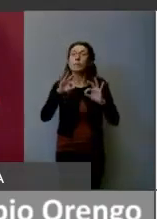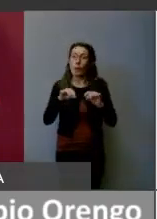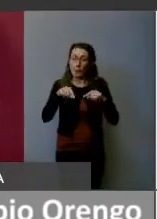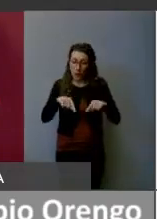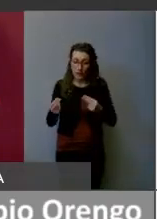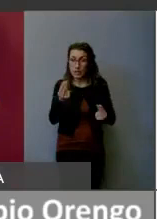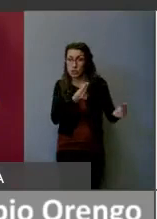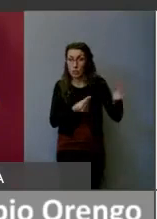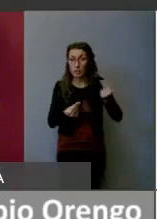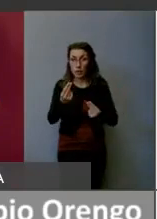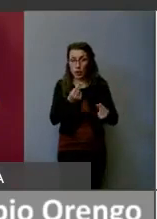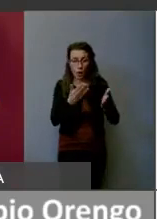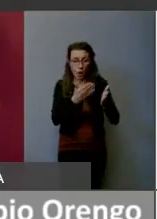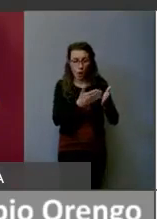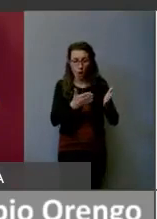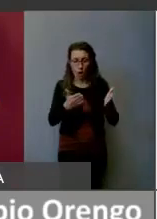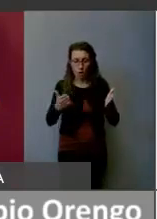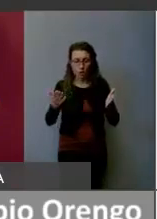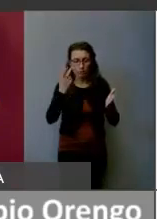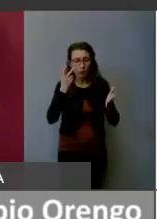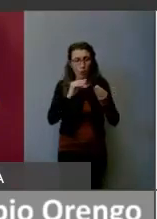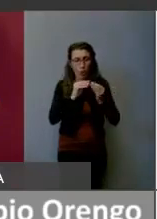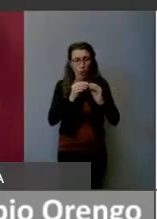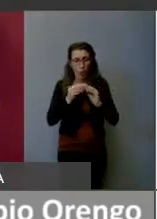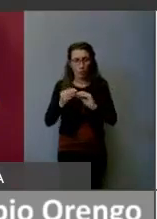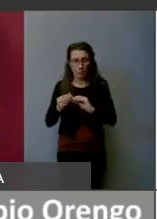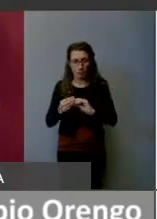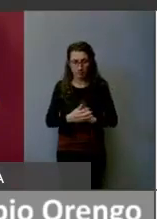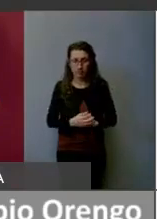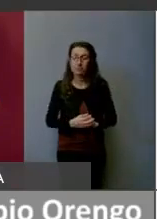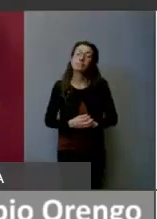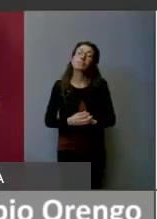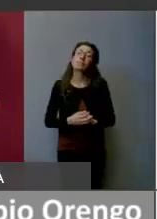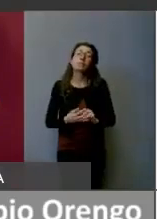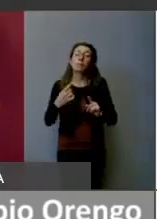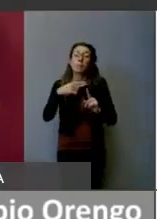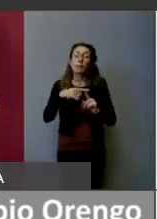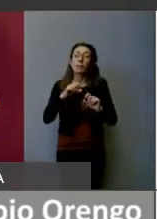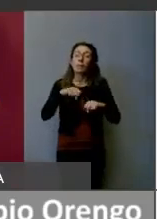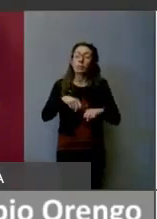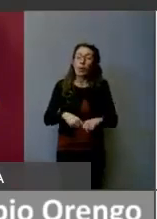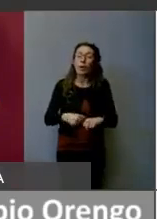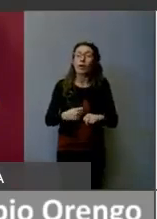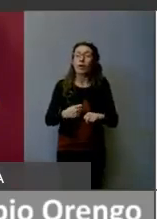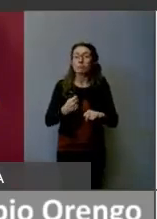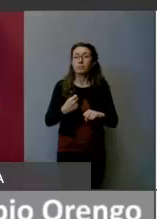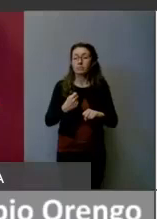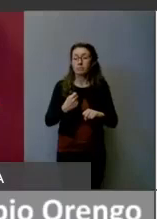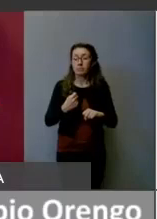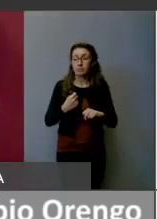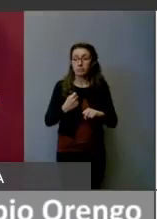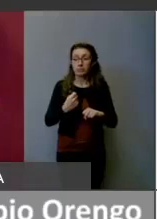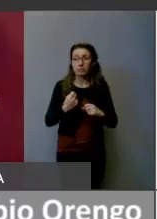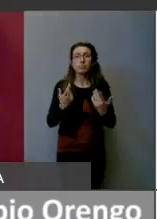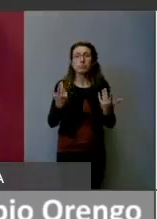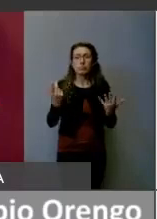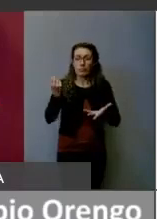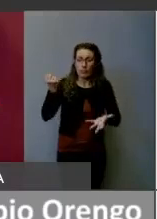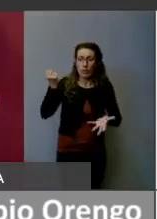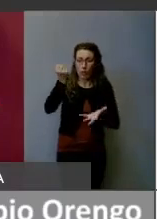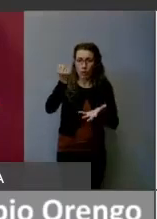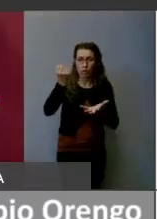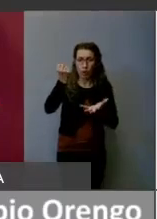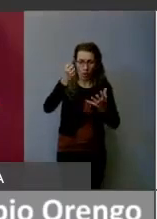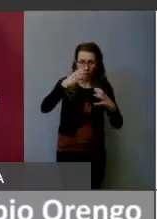di fattibilità. Nel mentre si potranno anche insieme condividere quelle che possono essere le destinazioni dell'opera